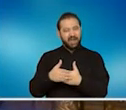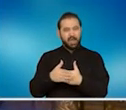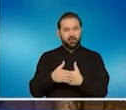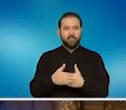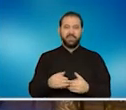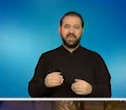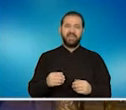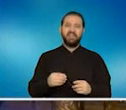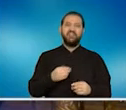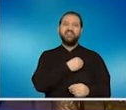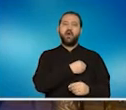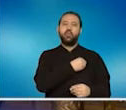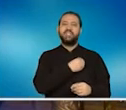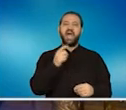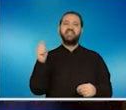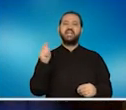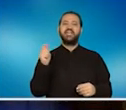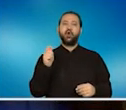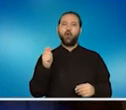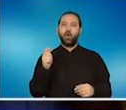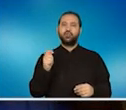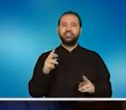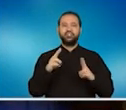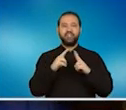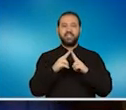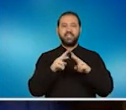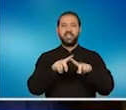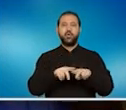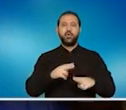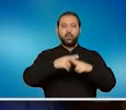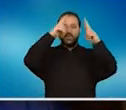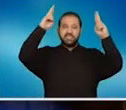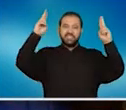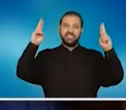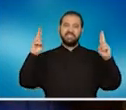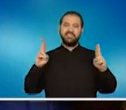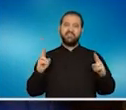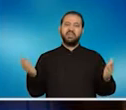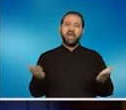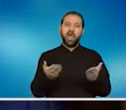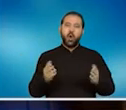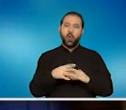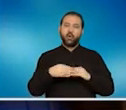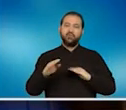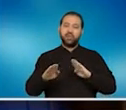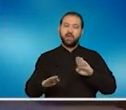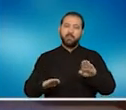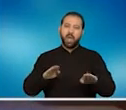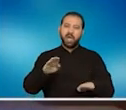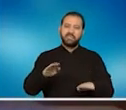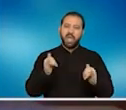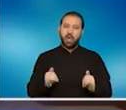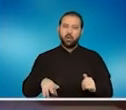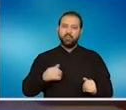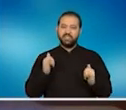Academia Andreiană, și ne întâlnim cu Sfântul la orice pas.